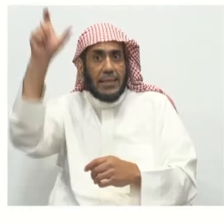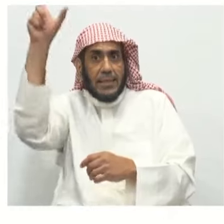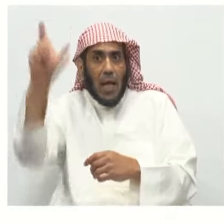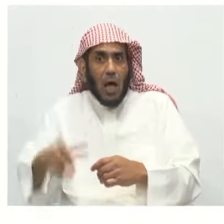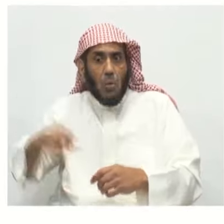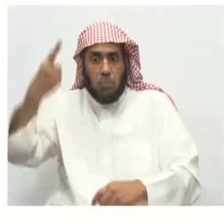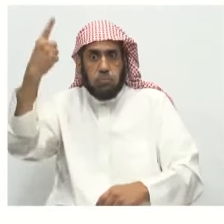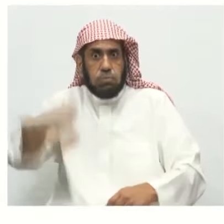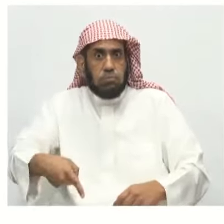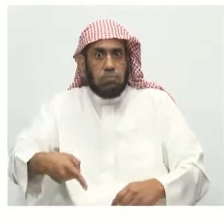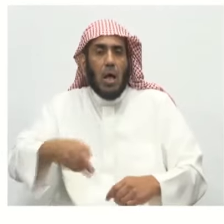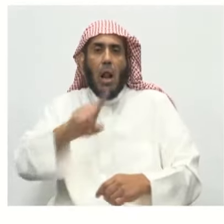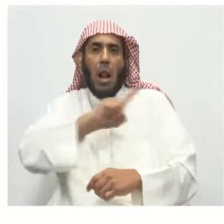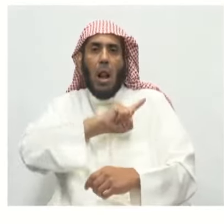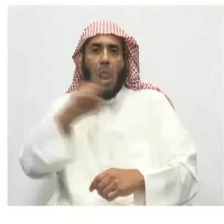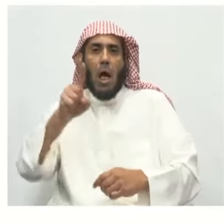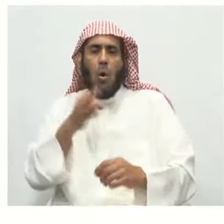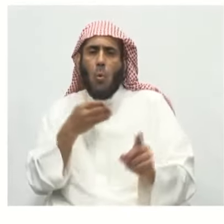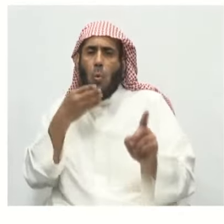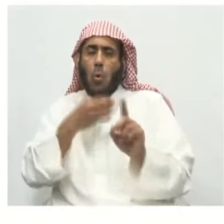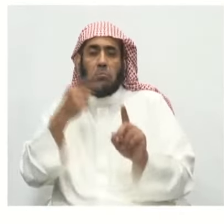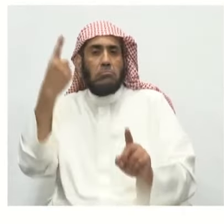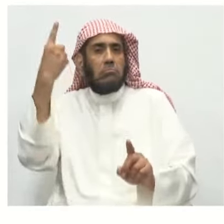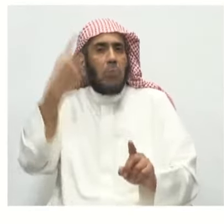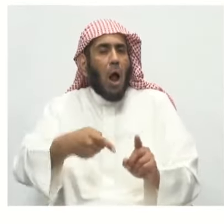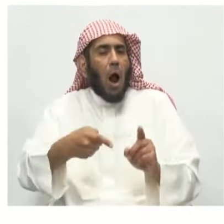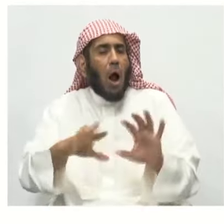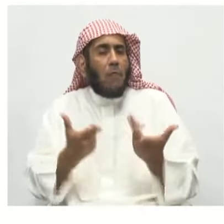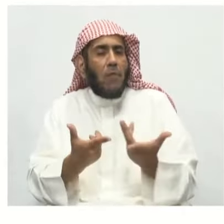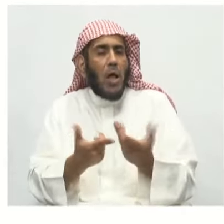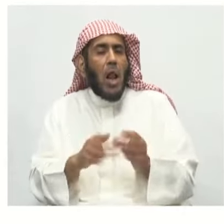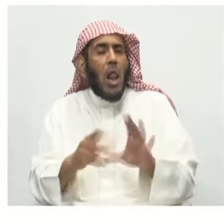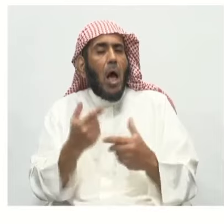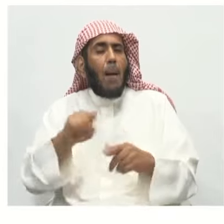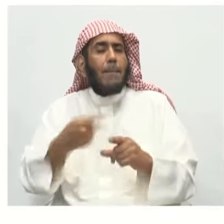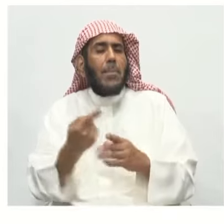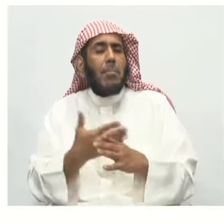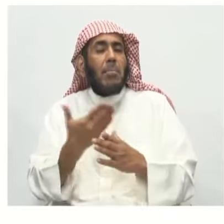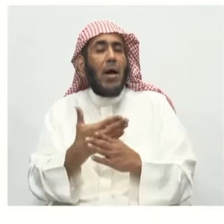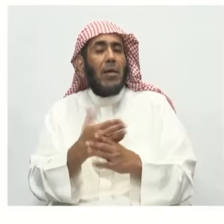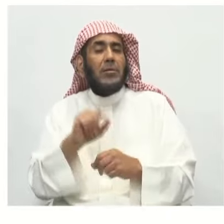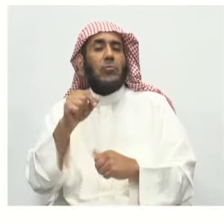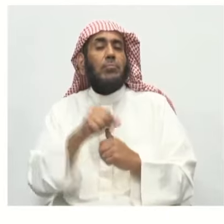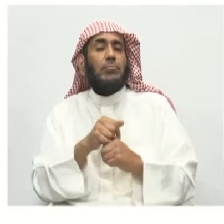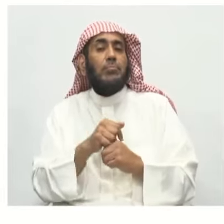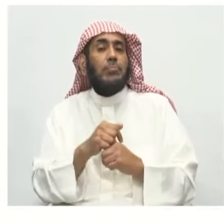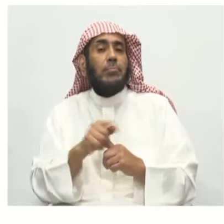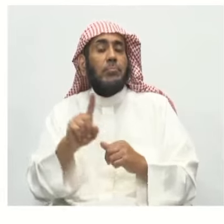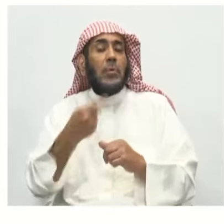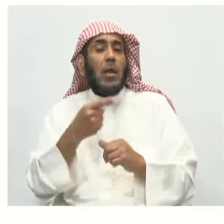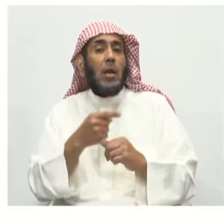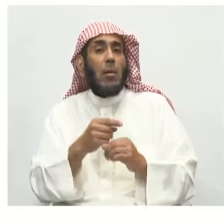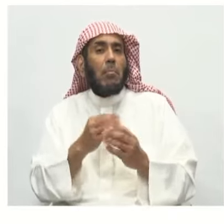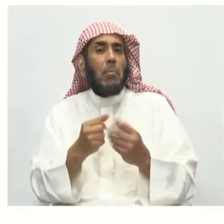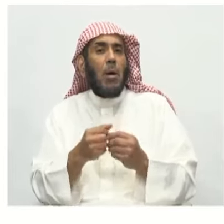ابنائي لا يتوصل للسحر الا بماذا احسنتم الا